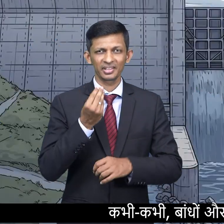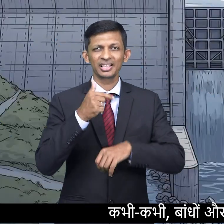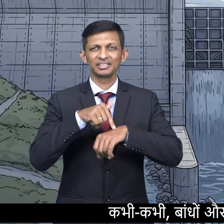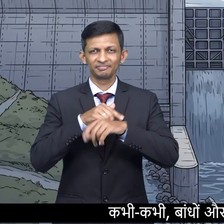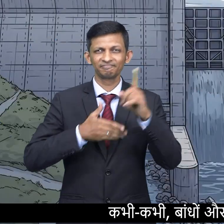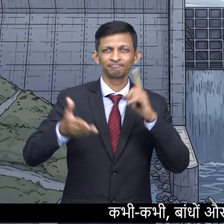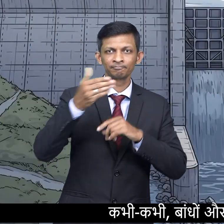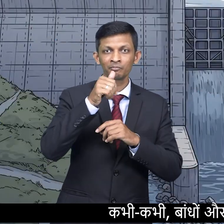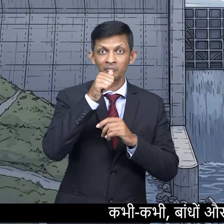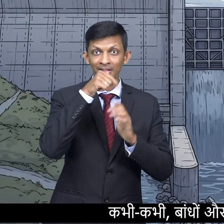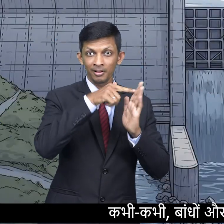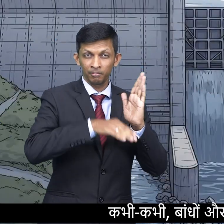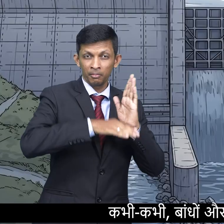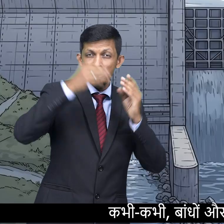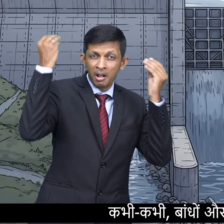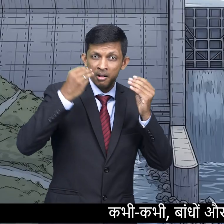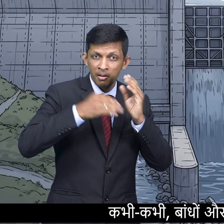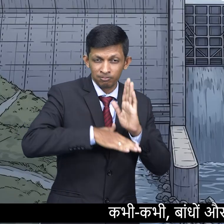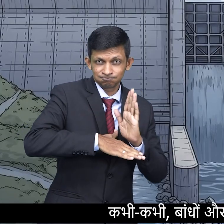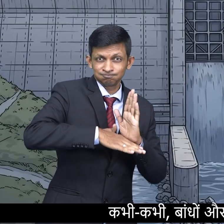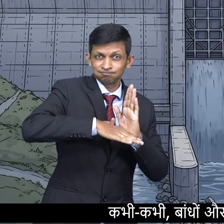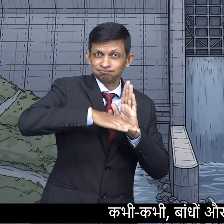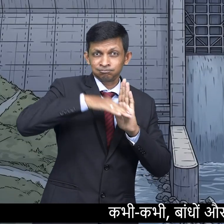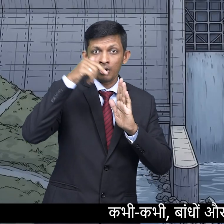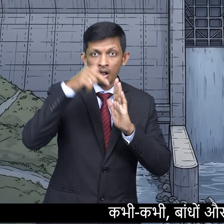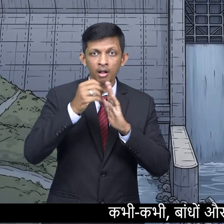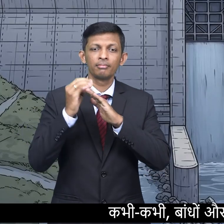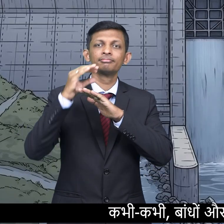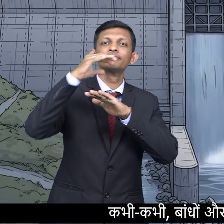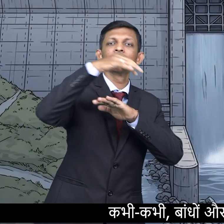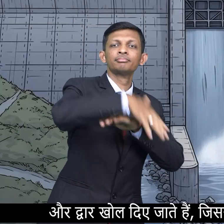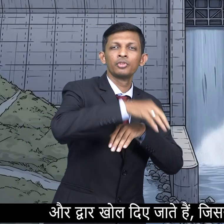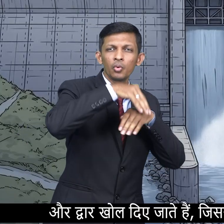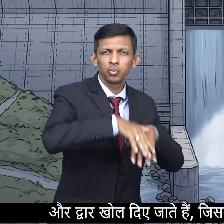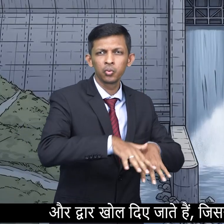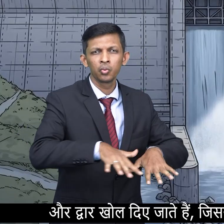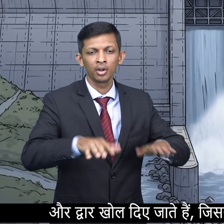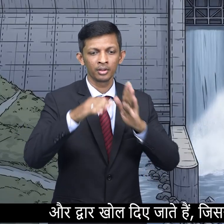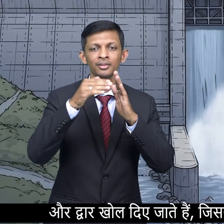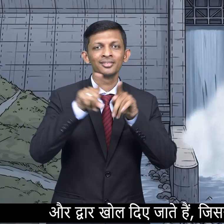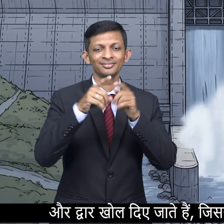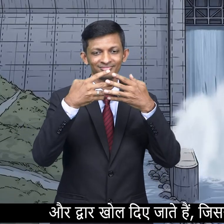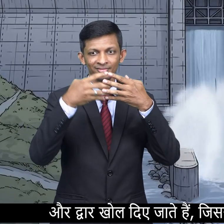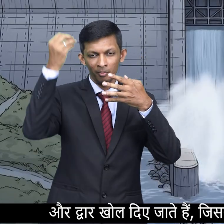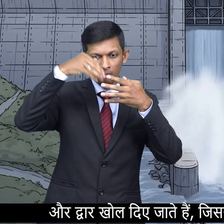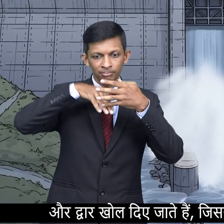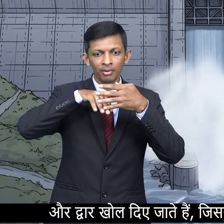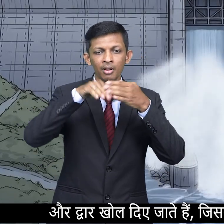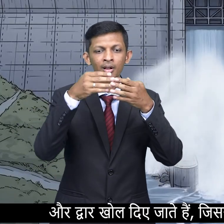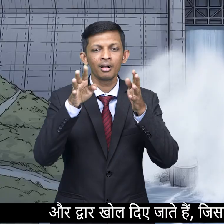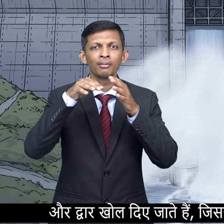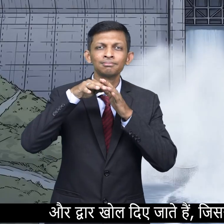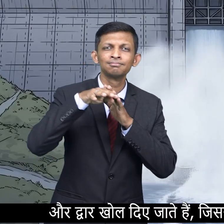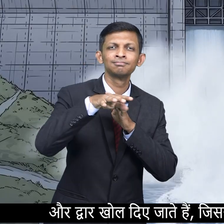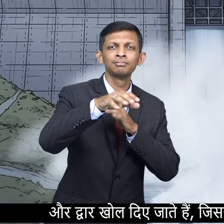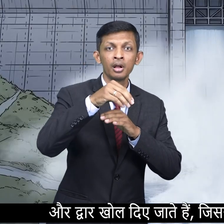कभी कभी बांधों और जलाशयों में पानी का स्तर बढ़ जाता है और द्वार खोल दिए जाते हैं, जिससे आसपास